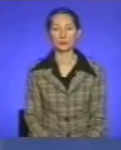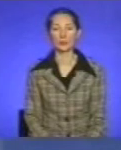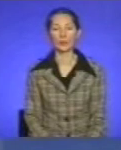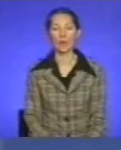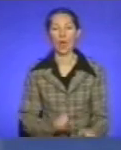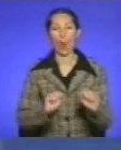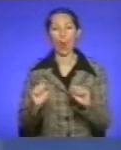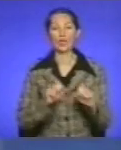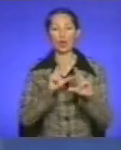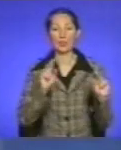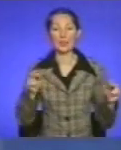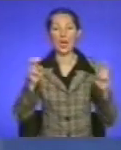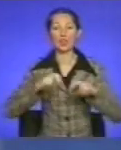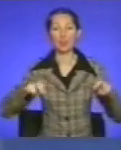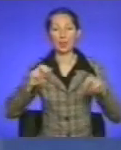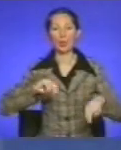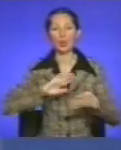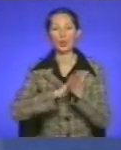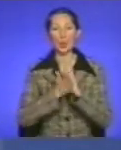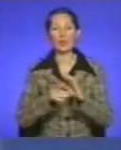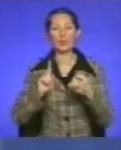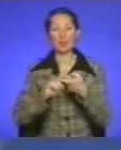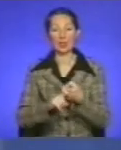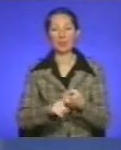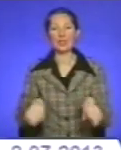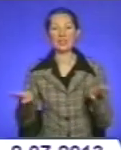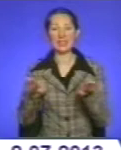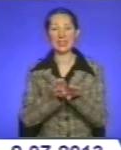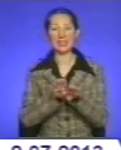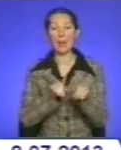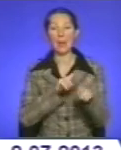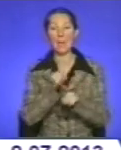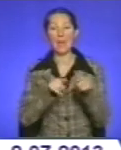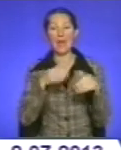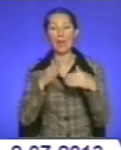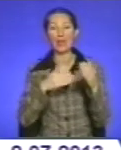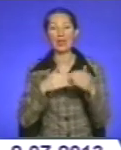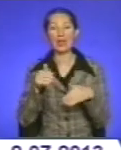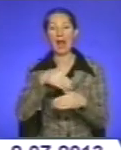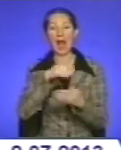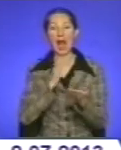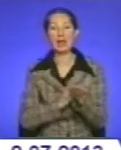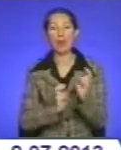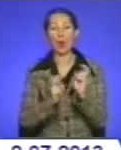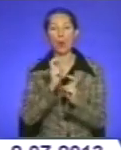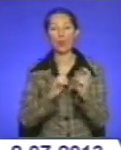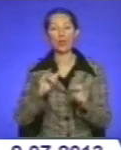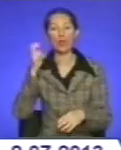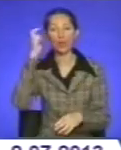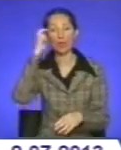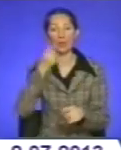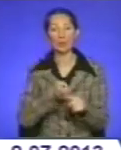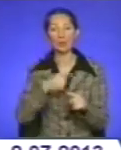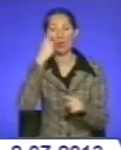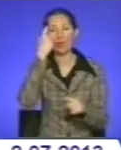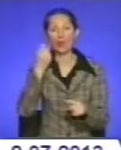Уряд обіцяє розібратися у ситуації, пов'язаній з закриттям і перепрофілюванням хлібокомбінатів у Києві. Про це повідомив